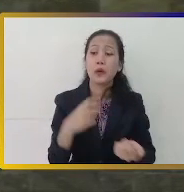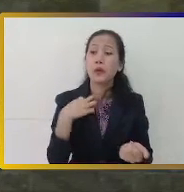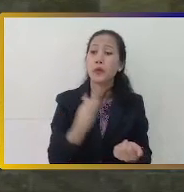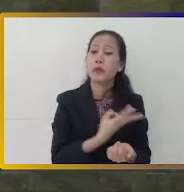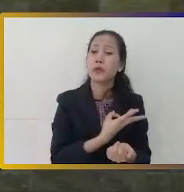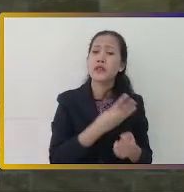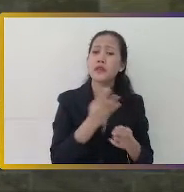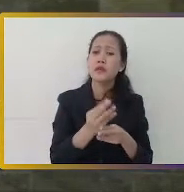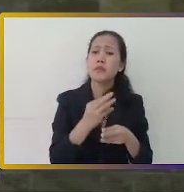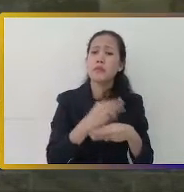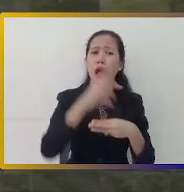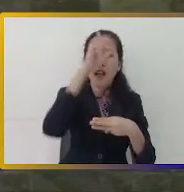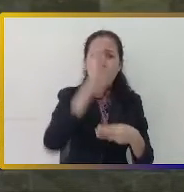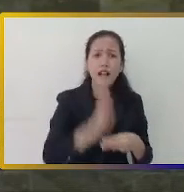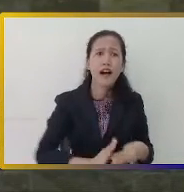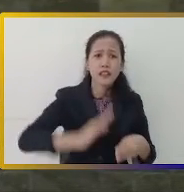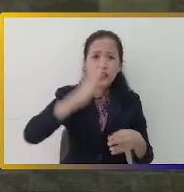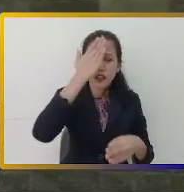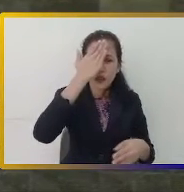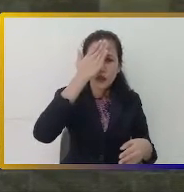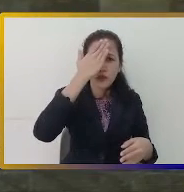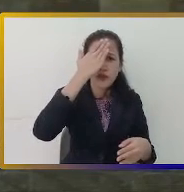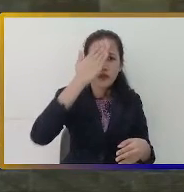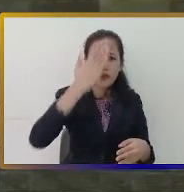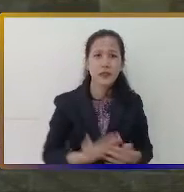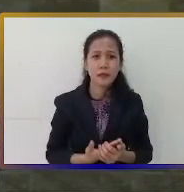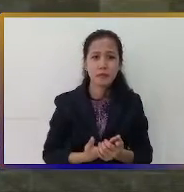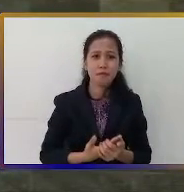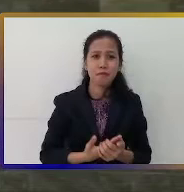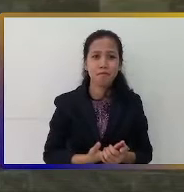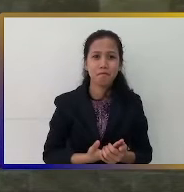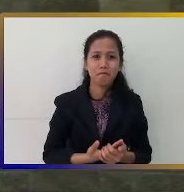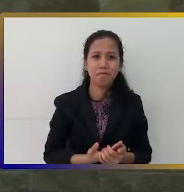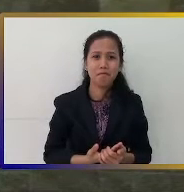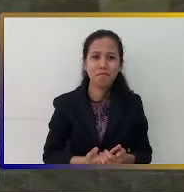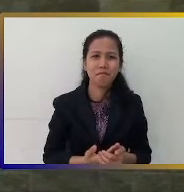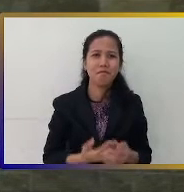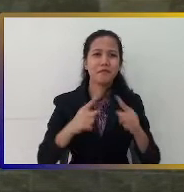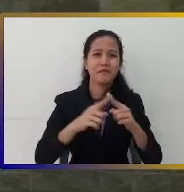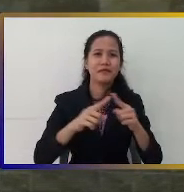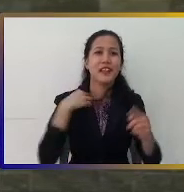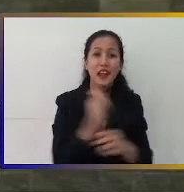yun ipapaalam o ipapakilala ang Diyos sa ating pong mga tahanan?